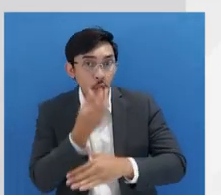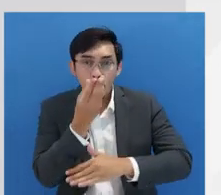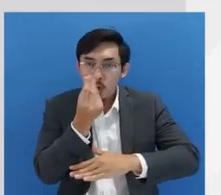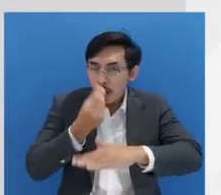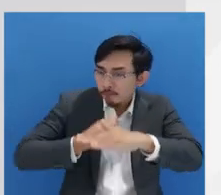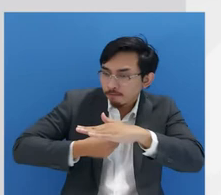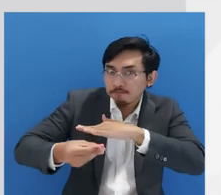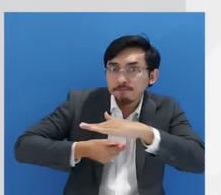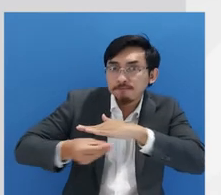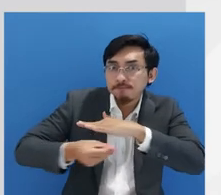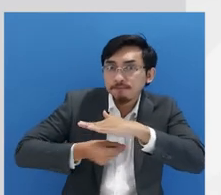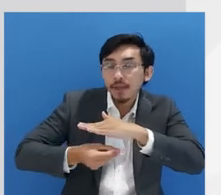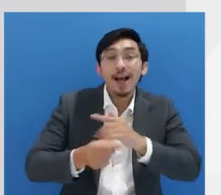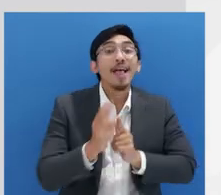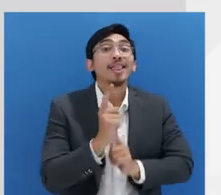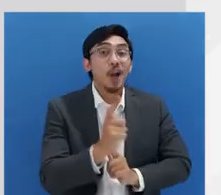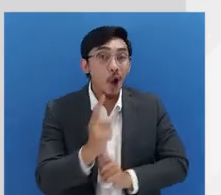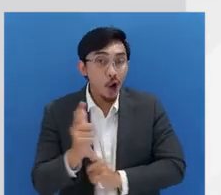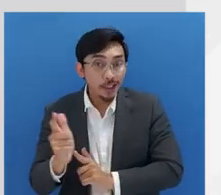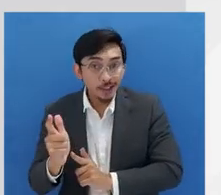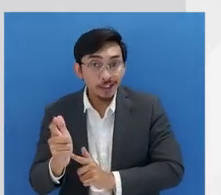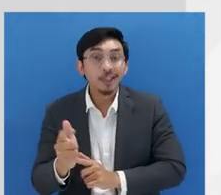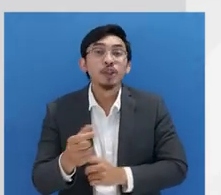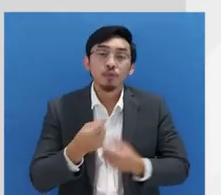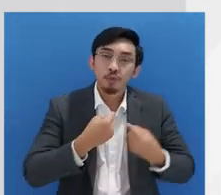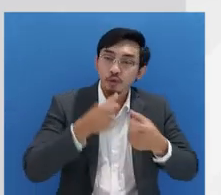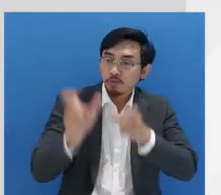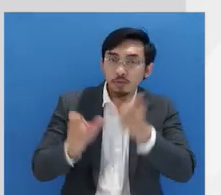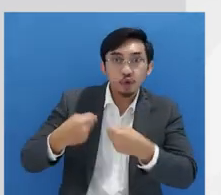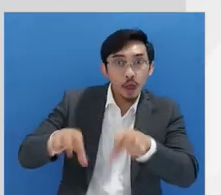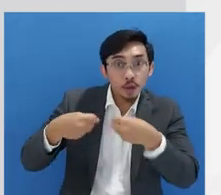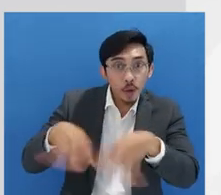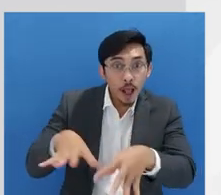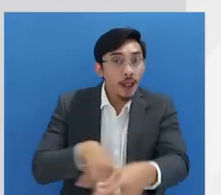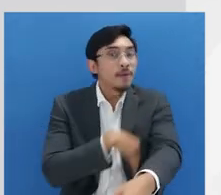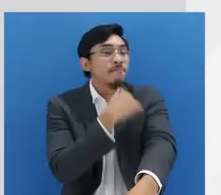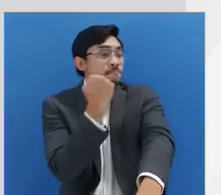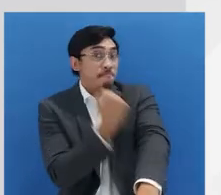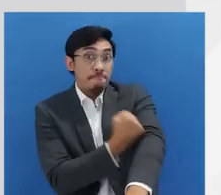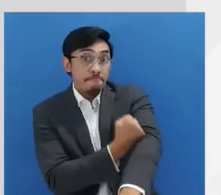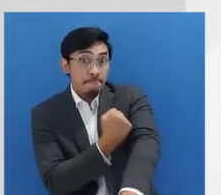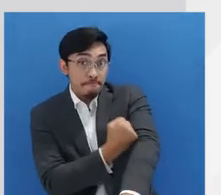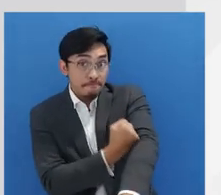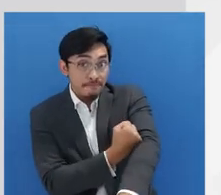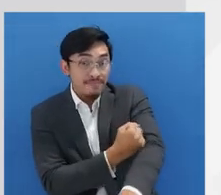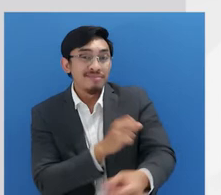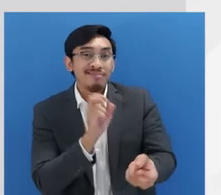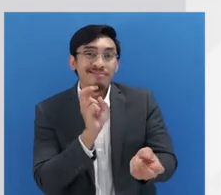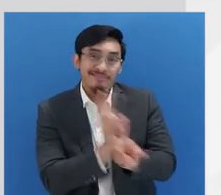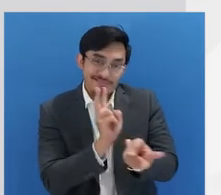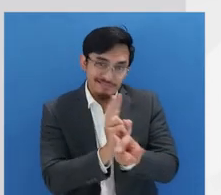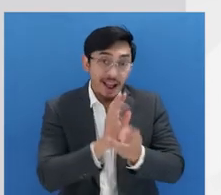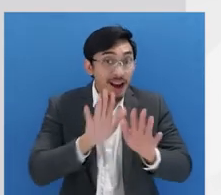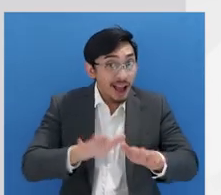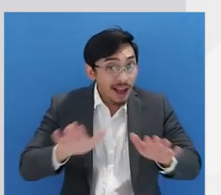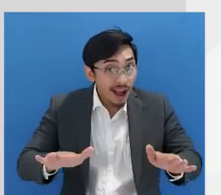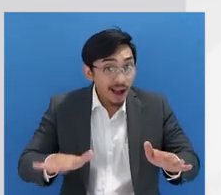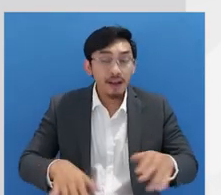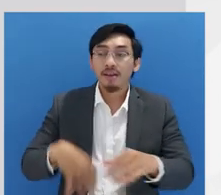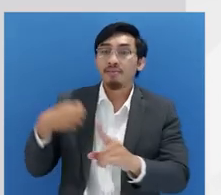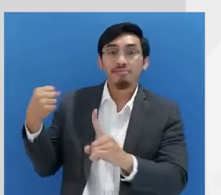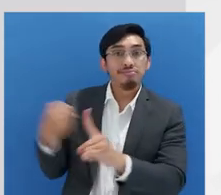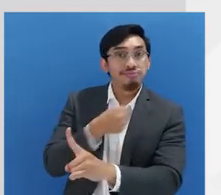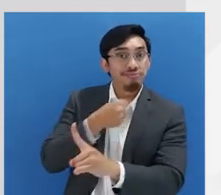terorisme, perdagangan orang, narkotika psikotropika, seksual terhadap anak, kekerasan